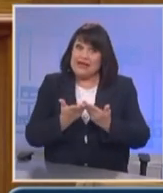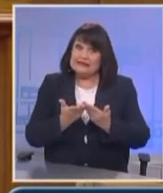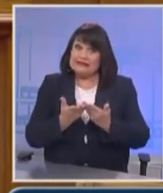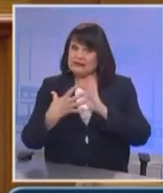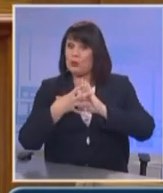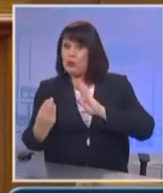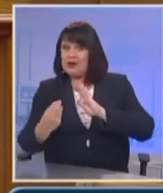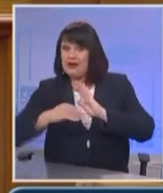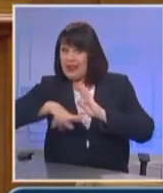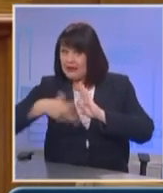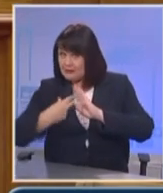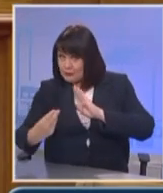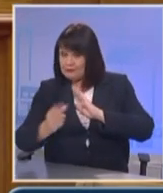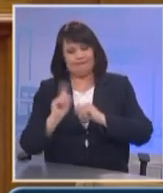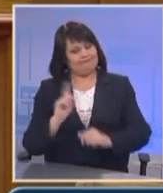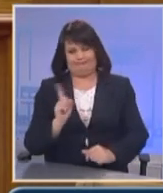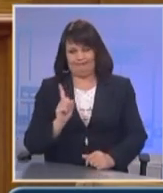μεταγράφονται.